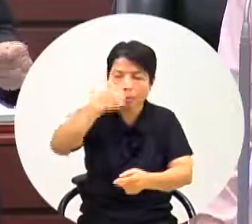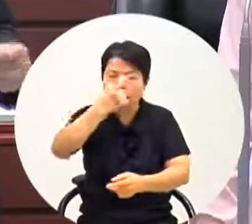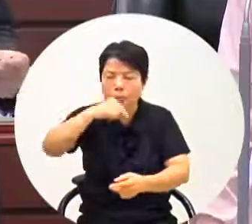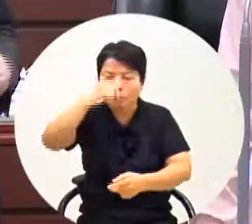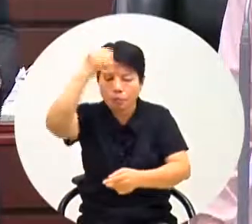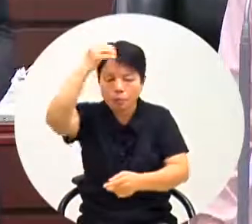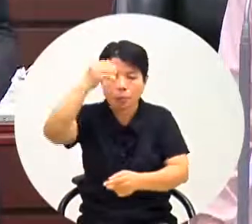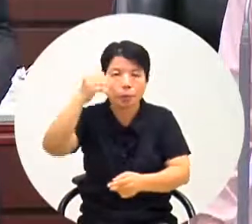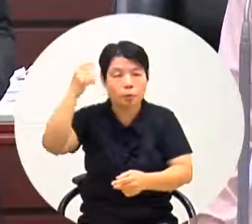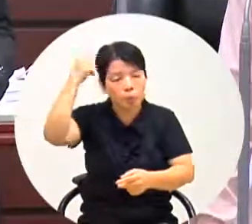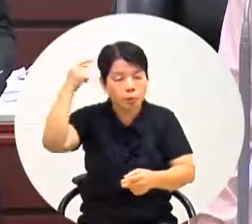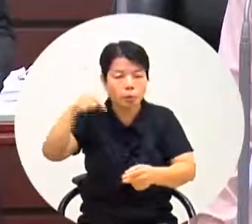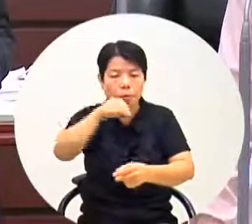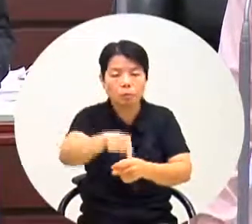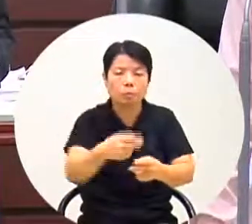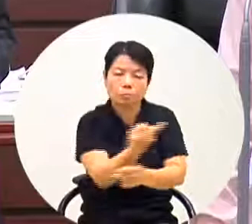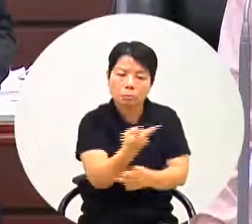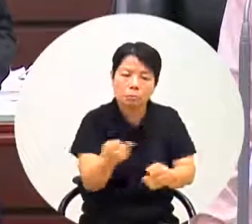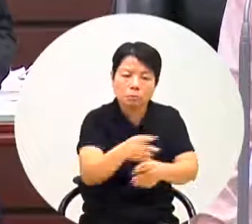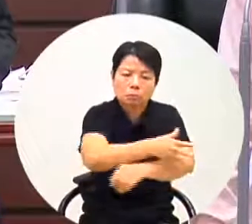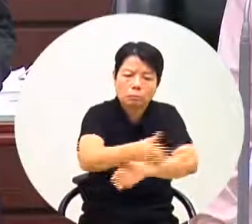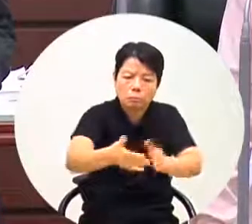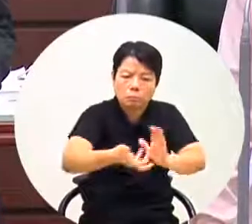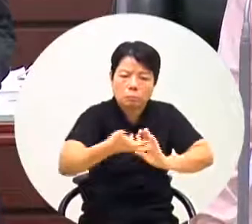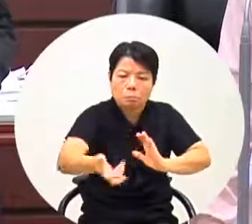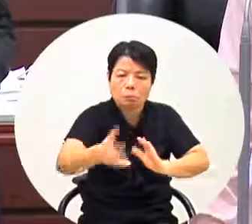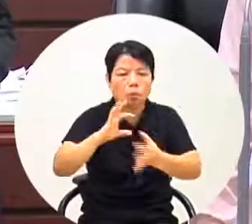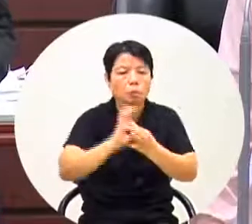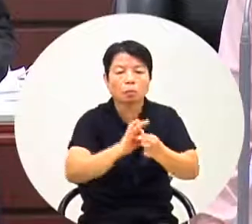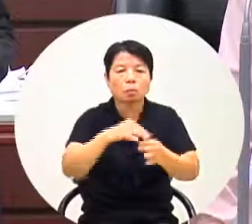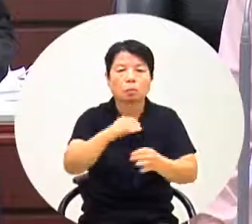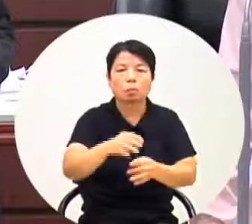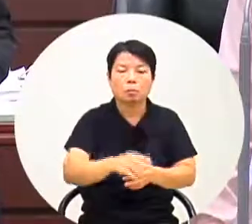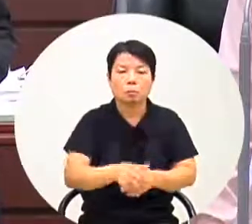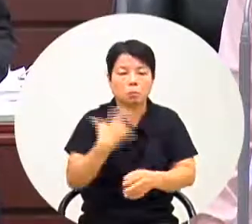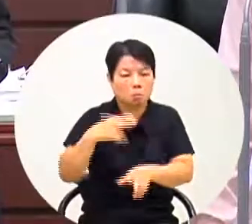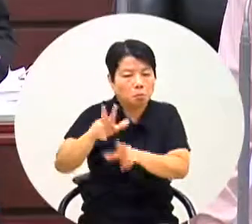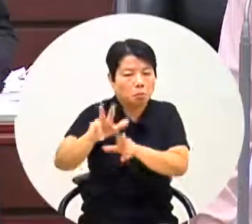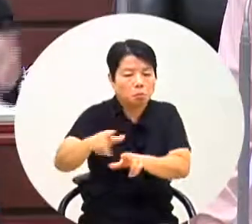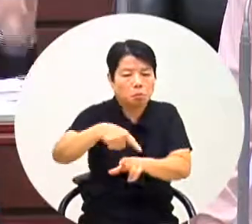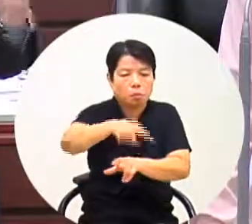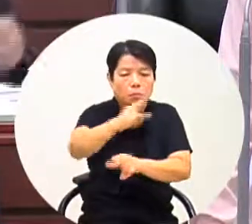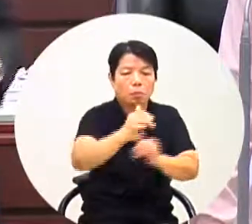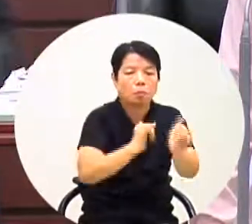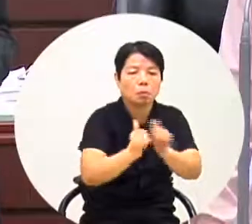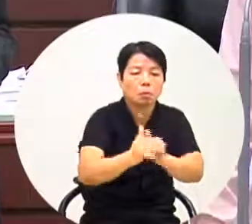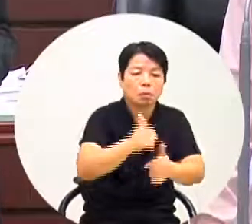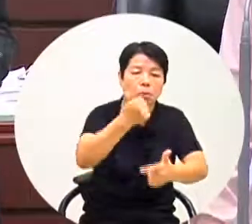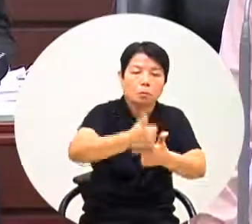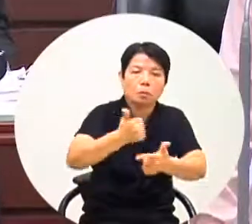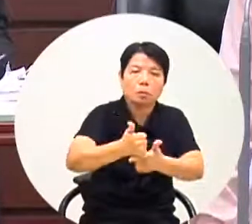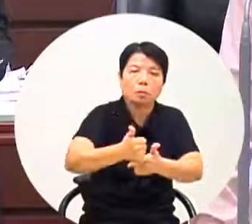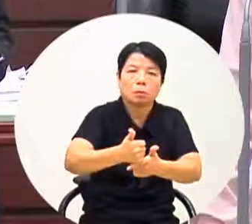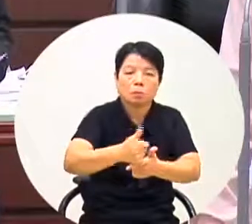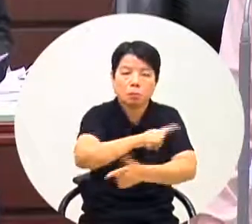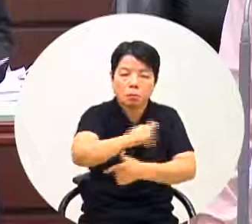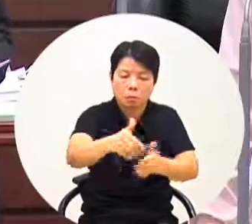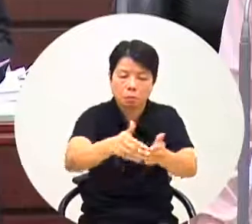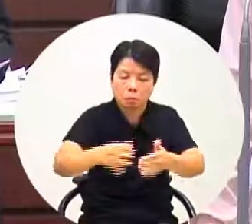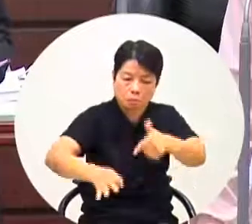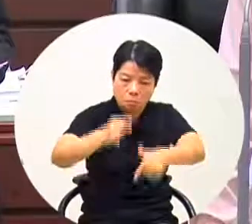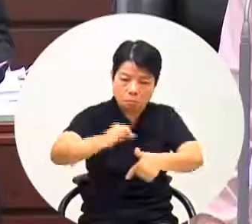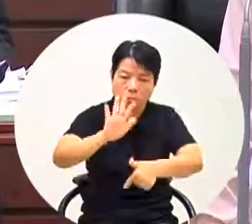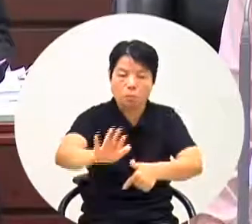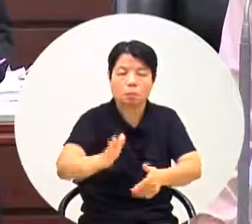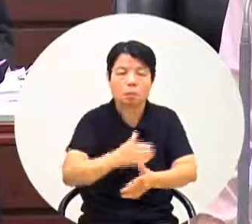迁村案的部分，为了能够去如实去补偿民众的建筑物应该有的价值，所以我们在说